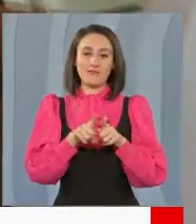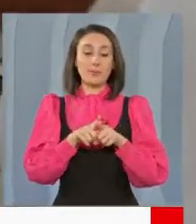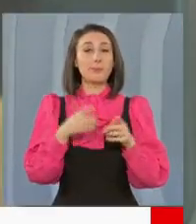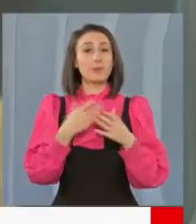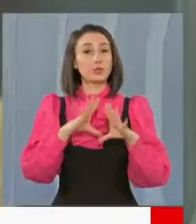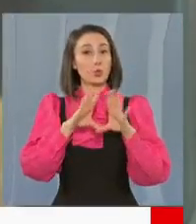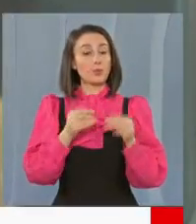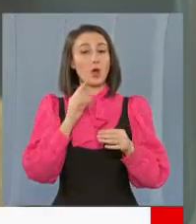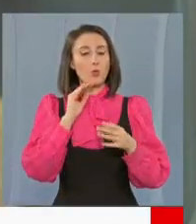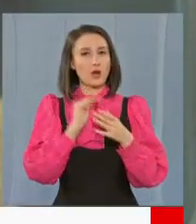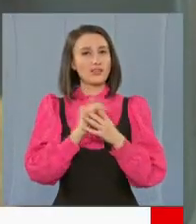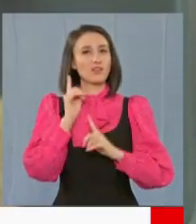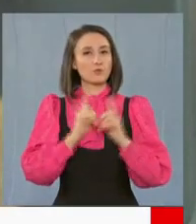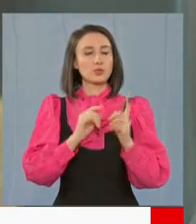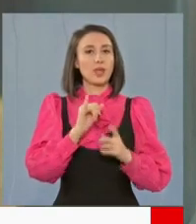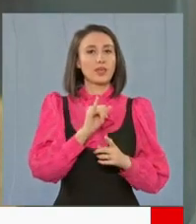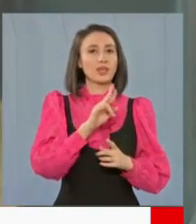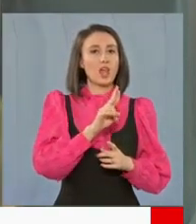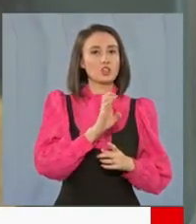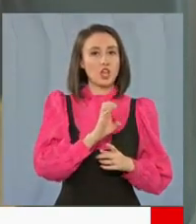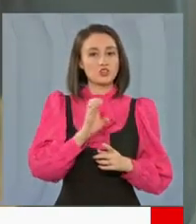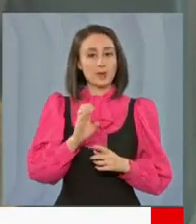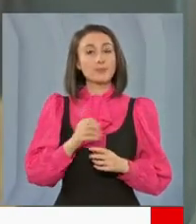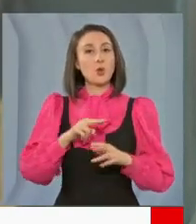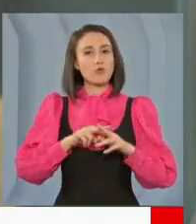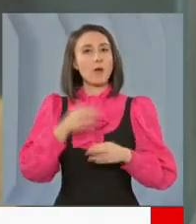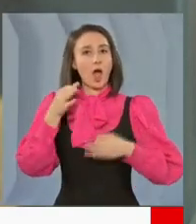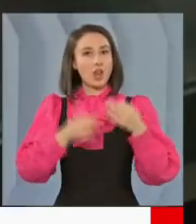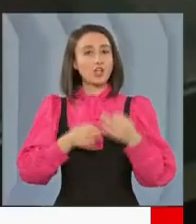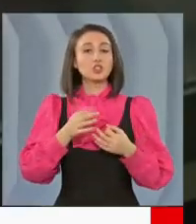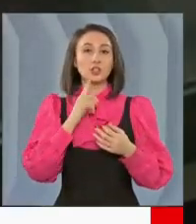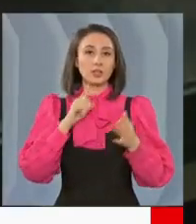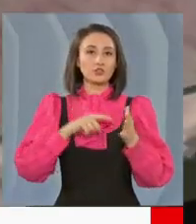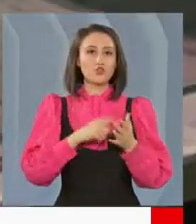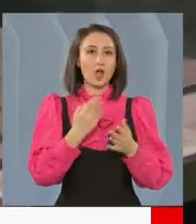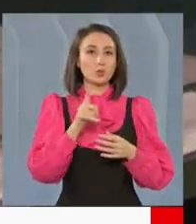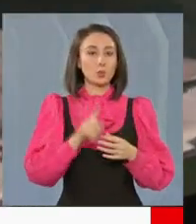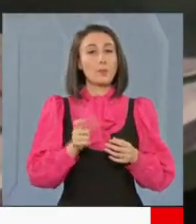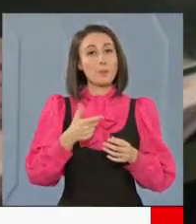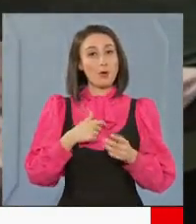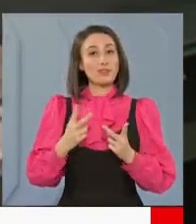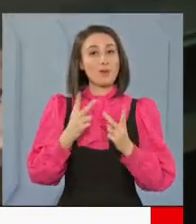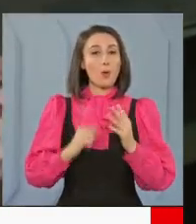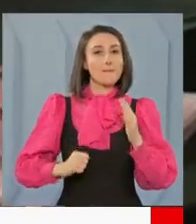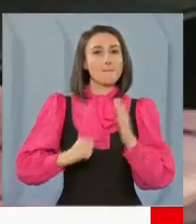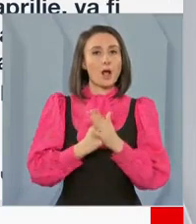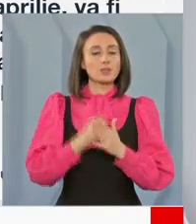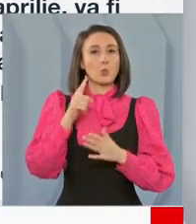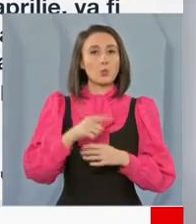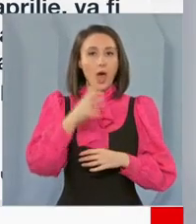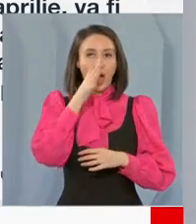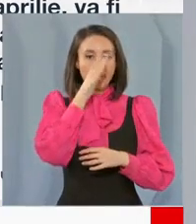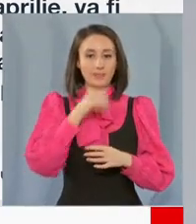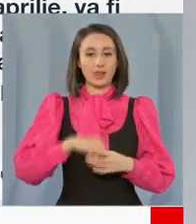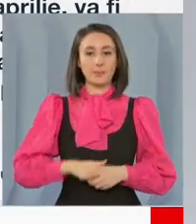pentru românii care au rate în funcție de i rcc potrivită analiștilor BNR indicele la șase luni ar putea avea o valoare record în luna aprilie